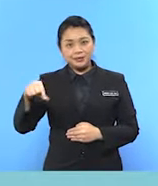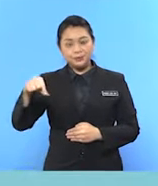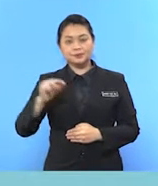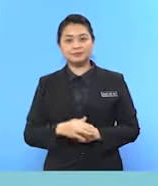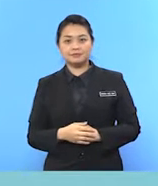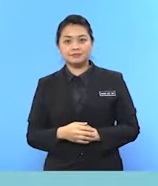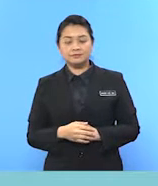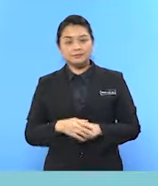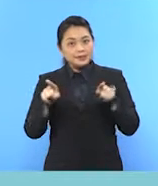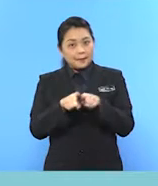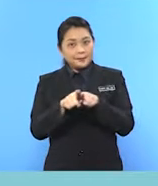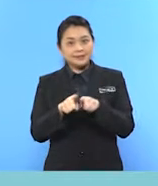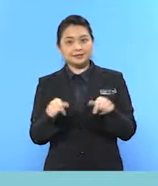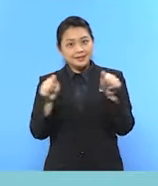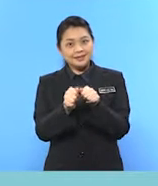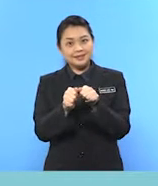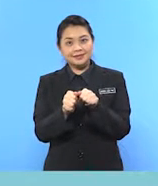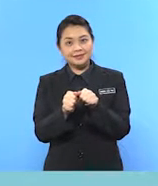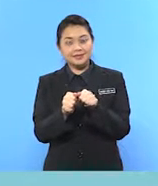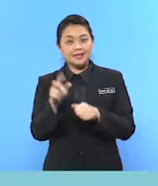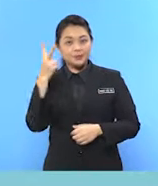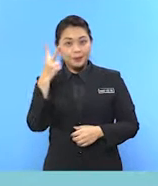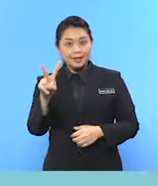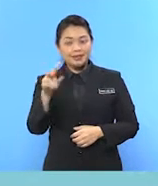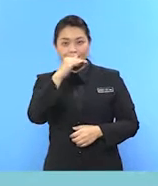PQ bersamaan dengan